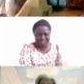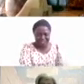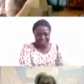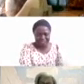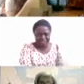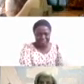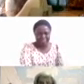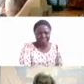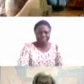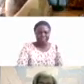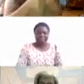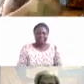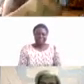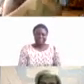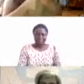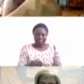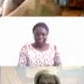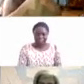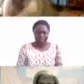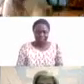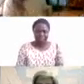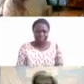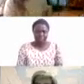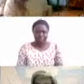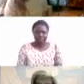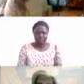Can we continue?